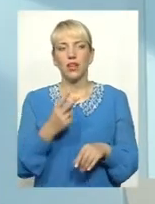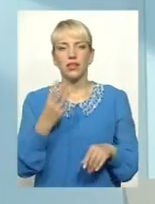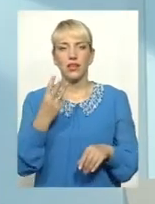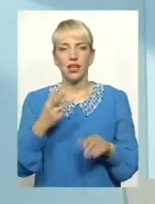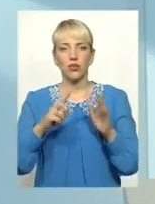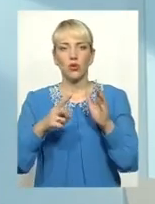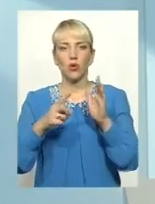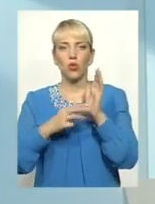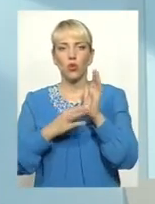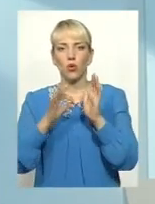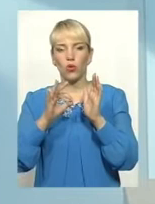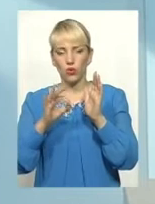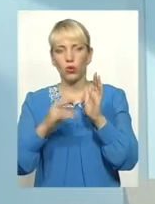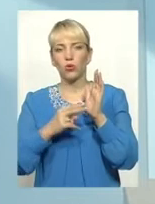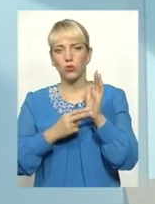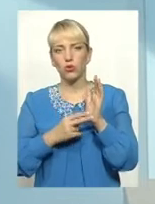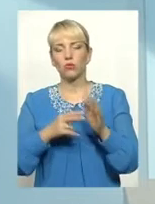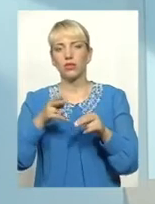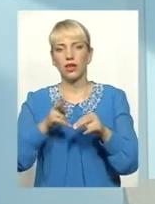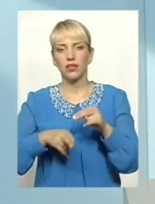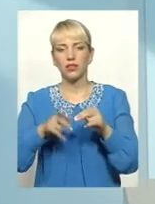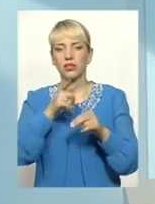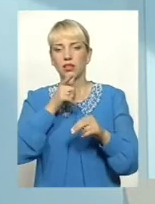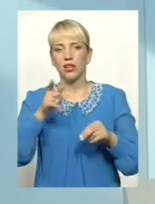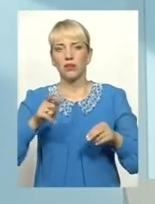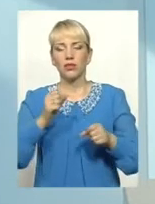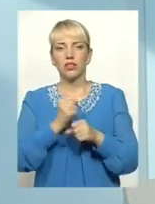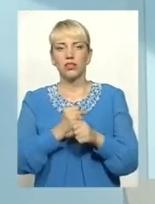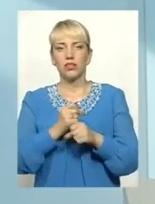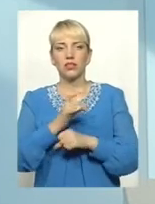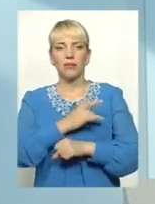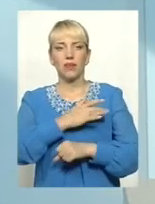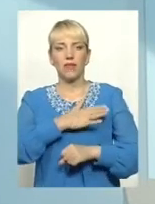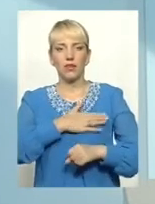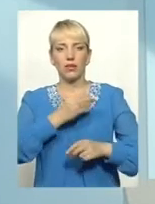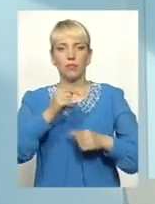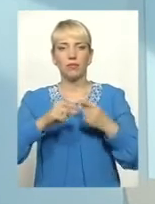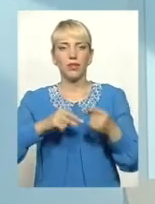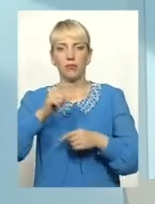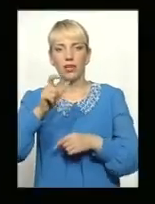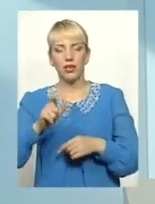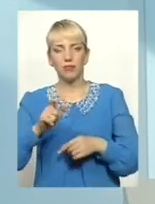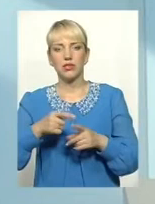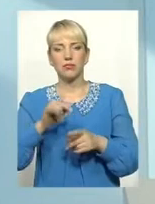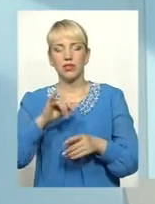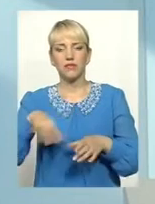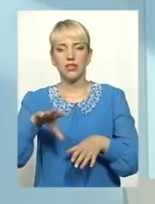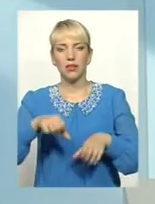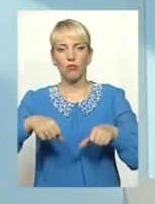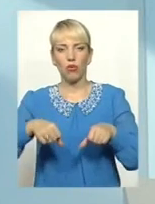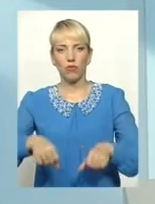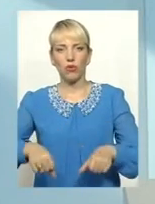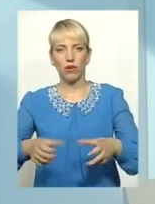місяця закінчилось термін дії угоди з приватним підприємцем. всі повноваження перебирає на